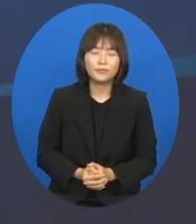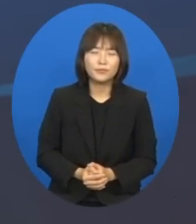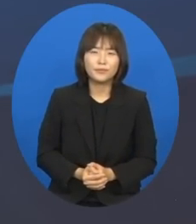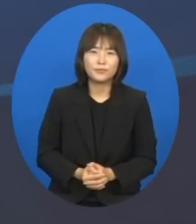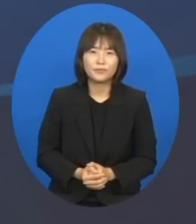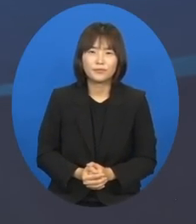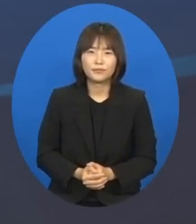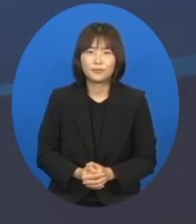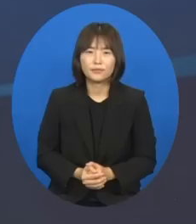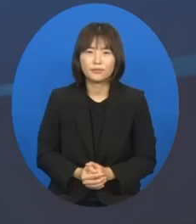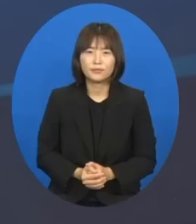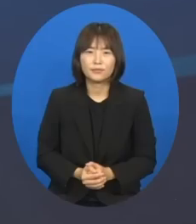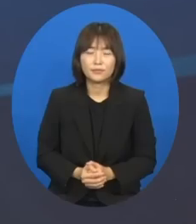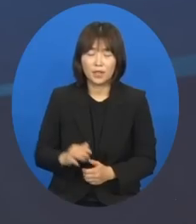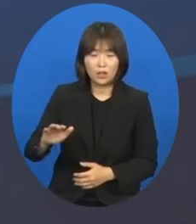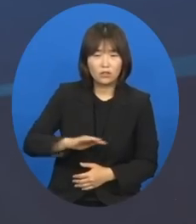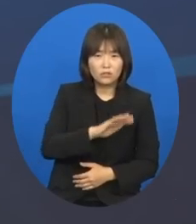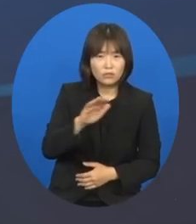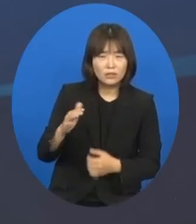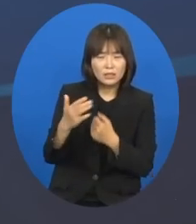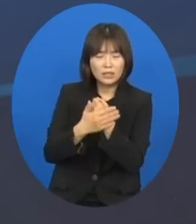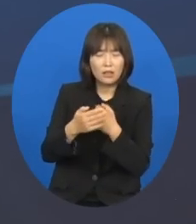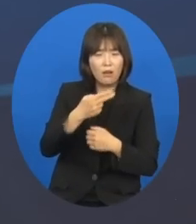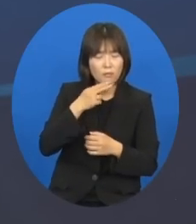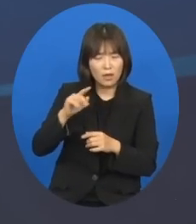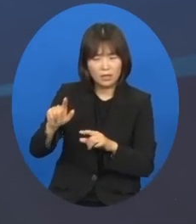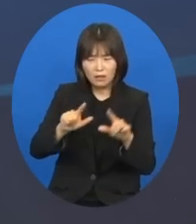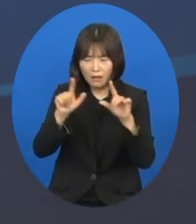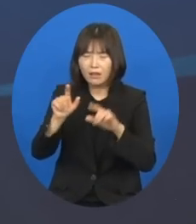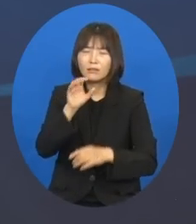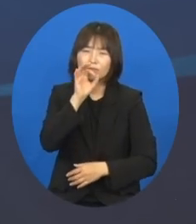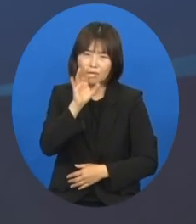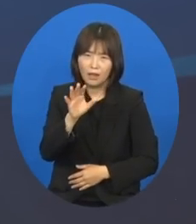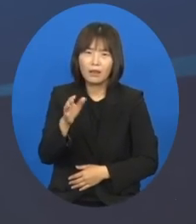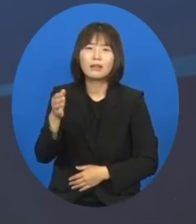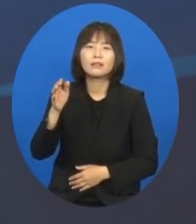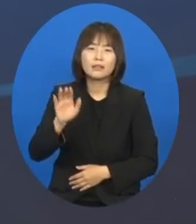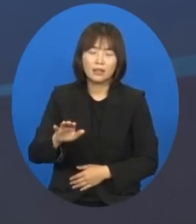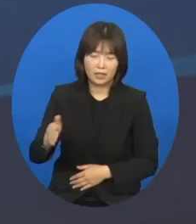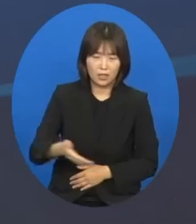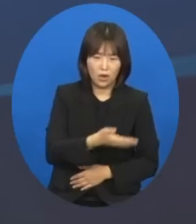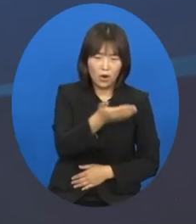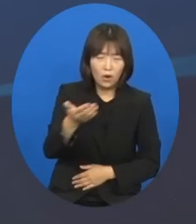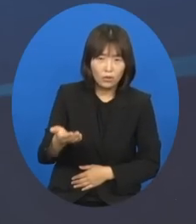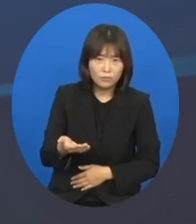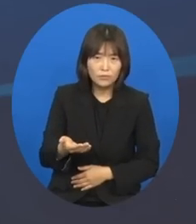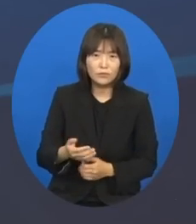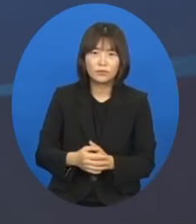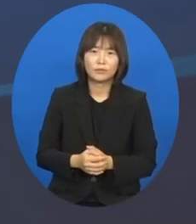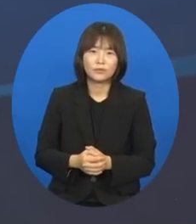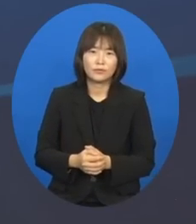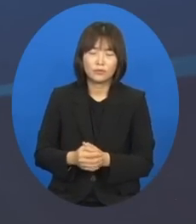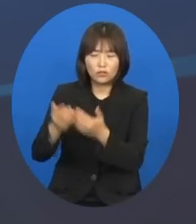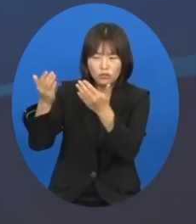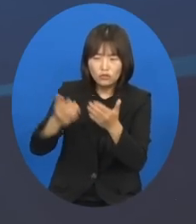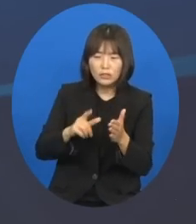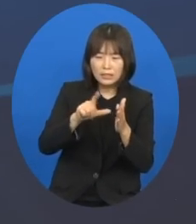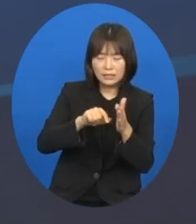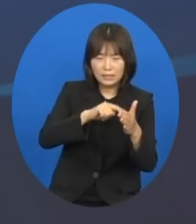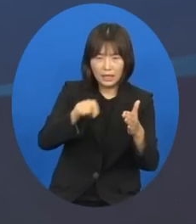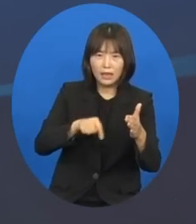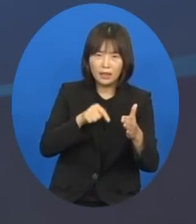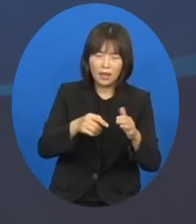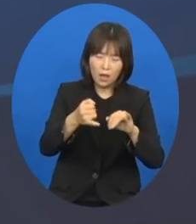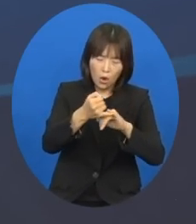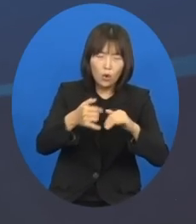이렇게 우리에게는 은혜 없이는 살 수 없는데 여러분에게 이제 정해진 시간 안에 꼭 필요한